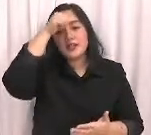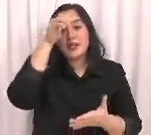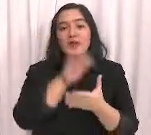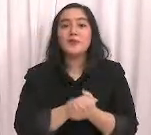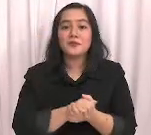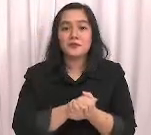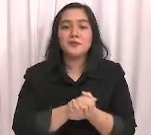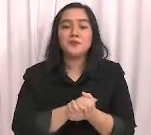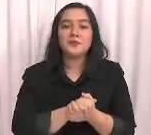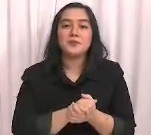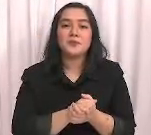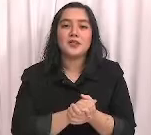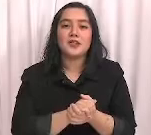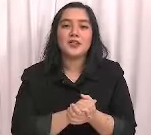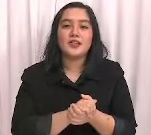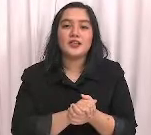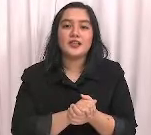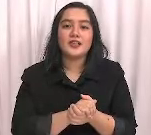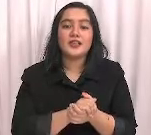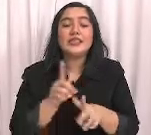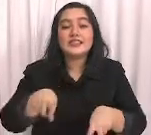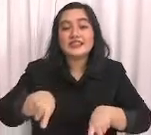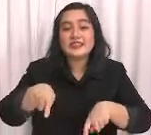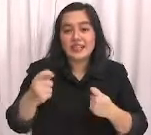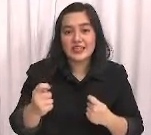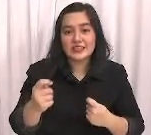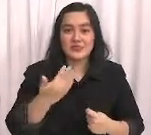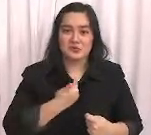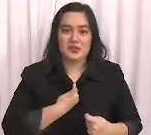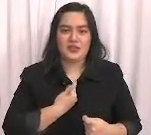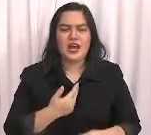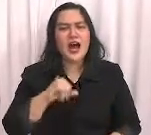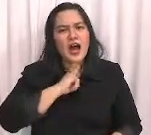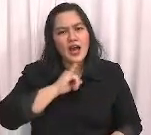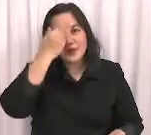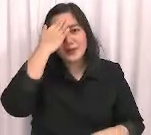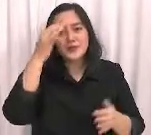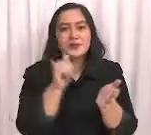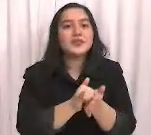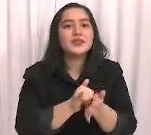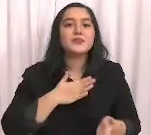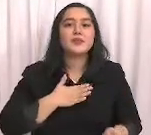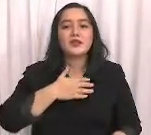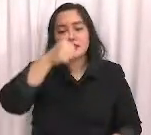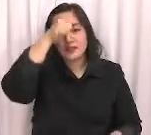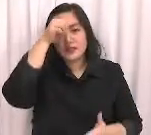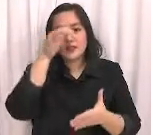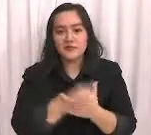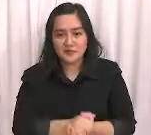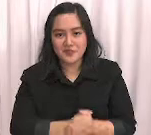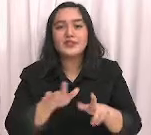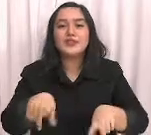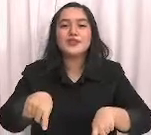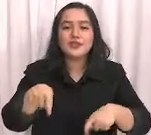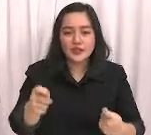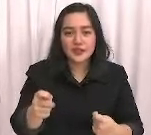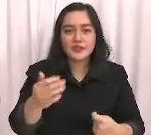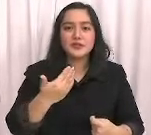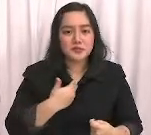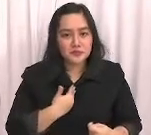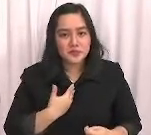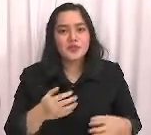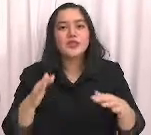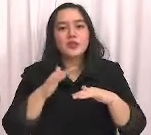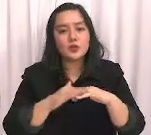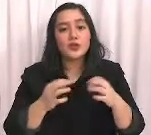his, her, the heart of her husband. So yung alam ko na yung puso ng asawa ko do trust me on a lot of